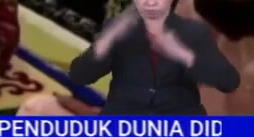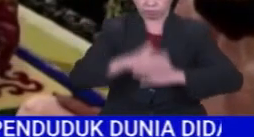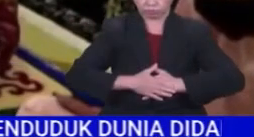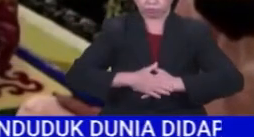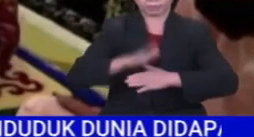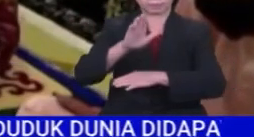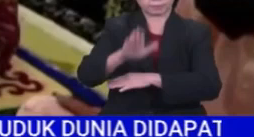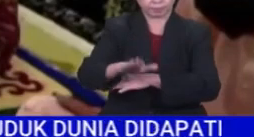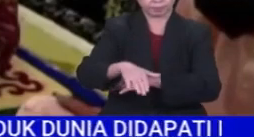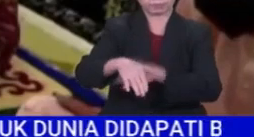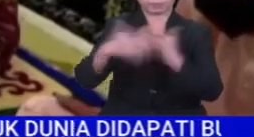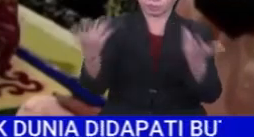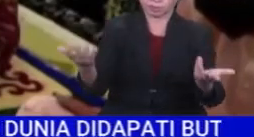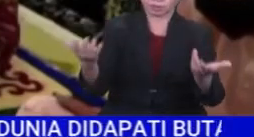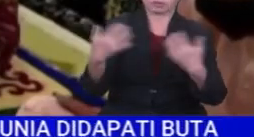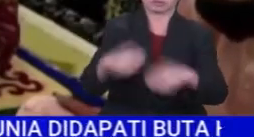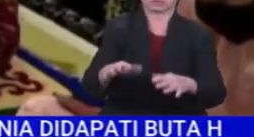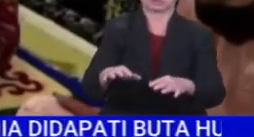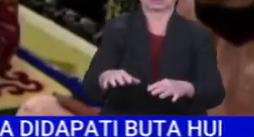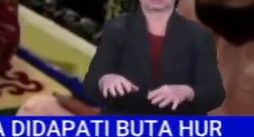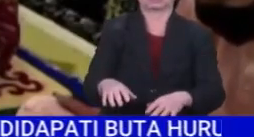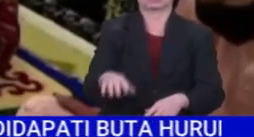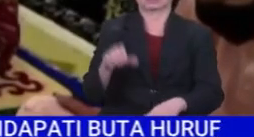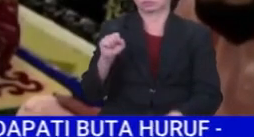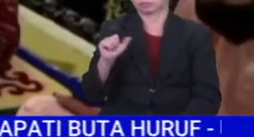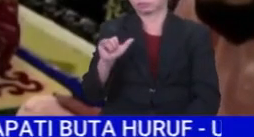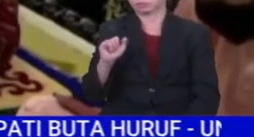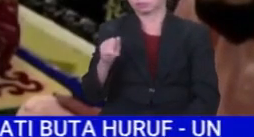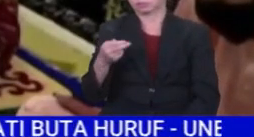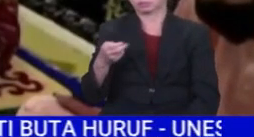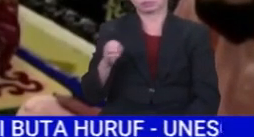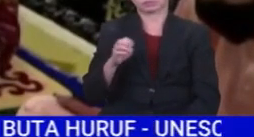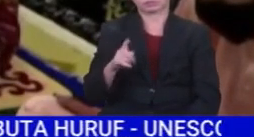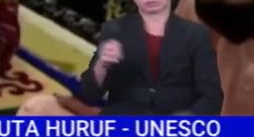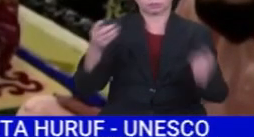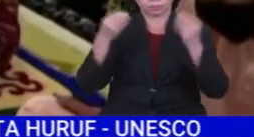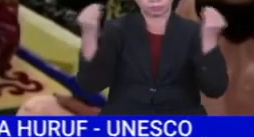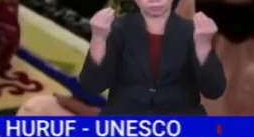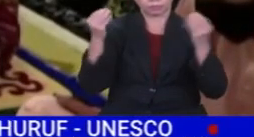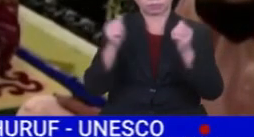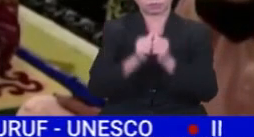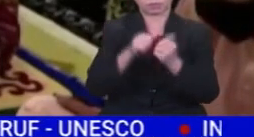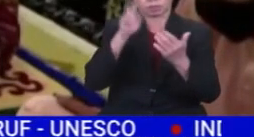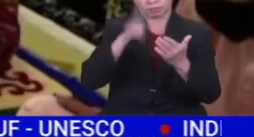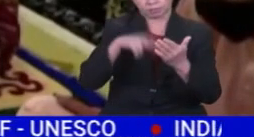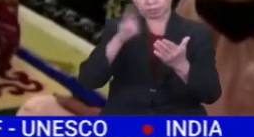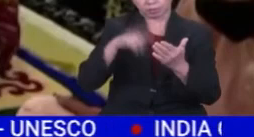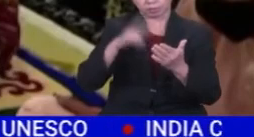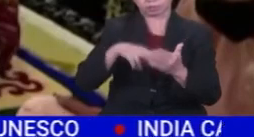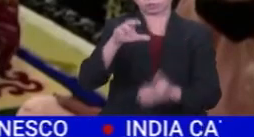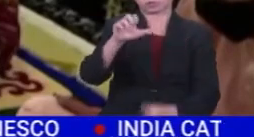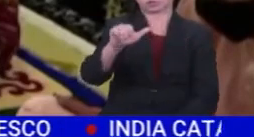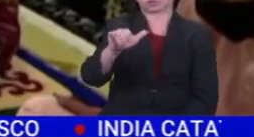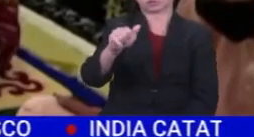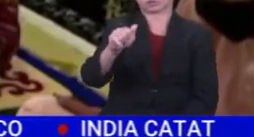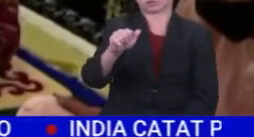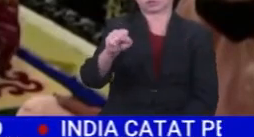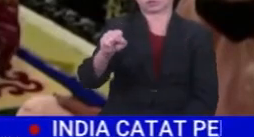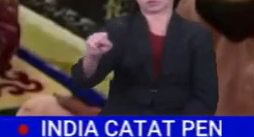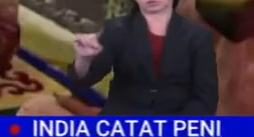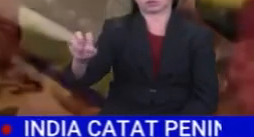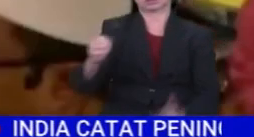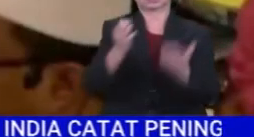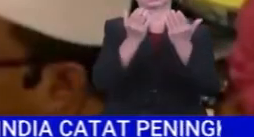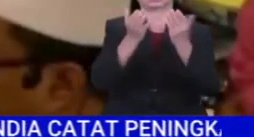diumumkan oleh imam besar Masjid Shaheer Sheikh Muhammad Naim Ahmad majelis Diteruskan dengan bacaan surah Yasin dan doa selamat